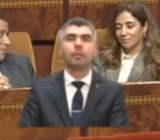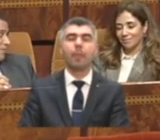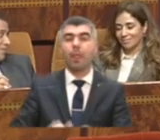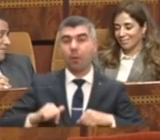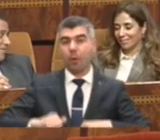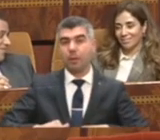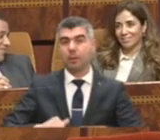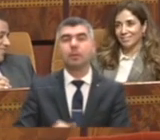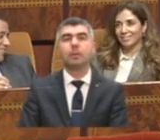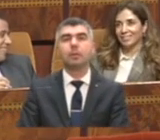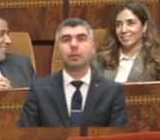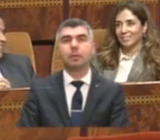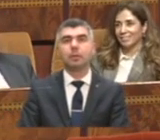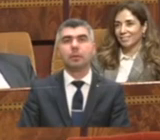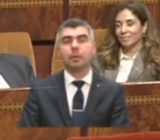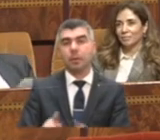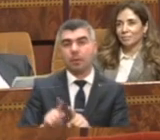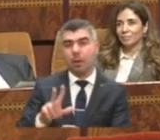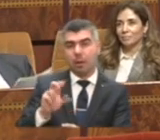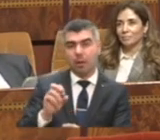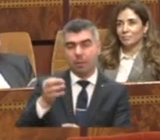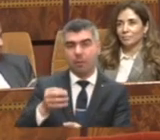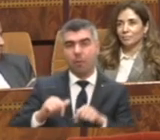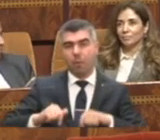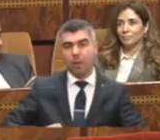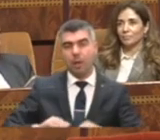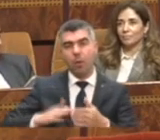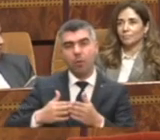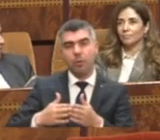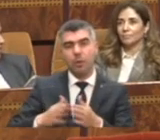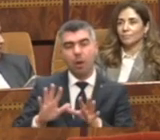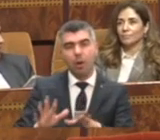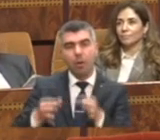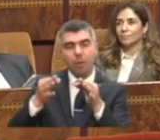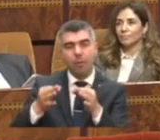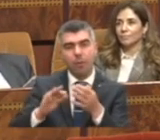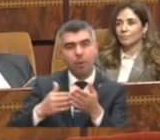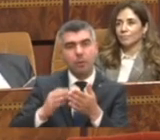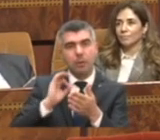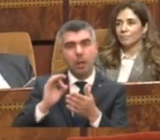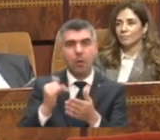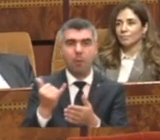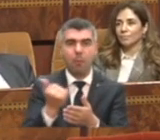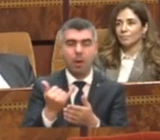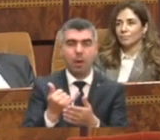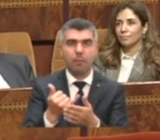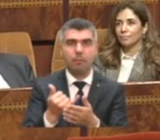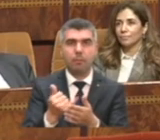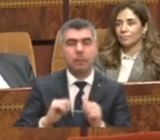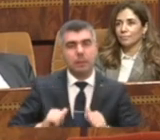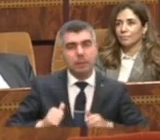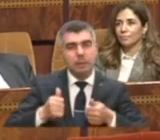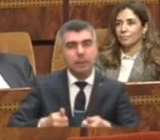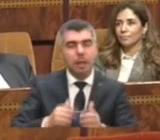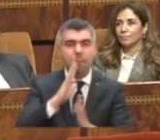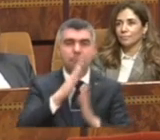الوزير المحترم، نحن على يقين أن الوزارة أخذت جميع المعطيات هذه المعطيات بعين الاعتبار خلال استعداداتها لتنظيم